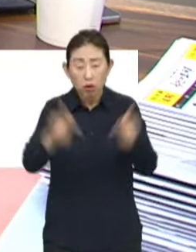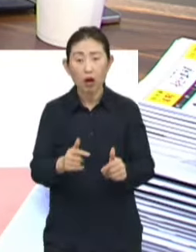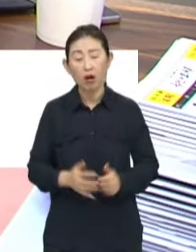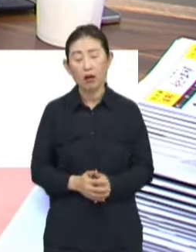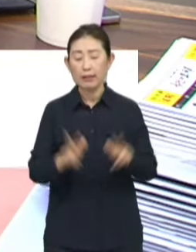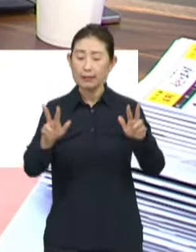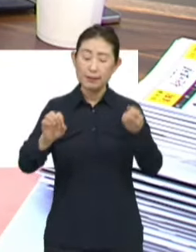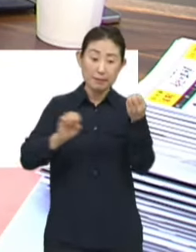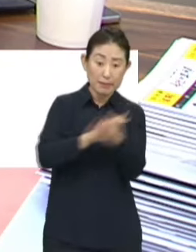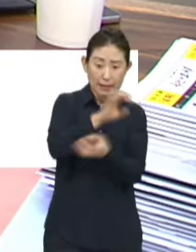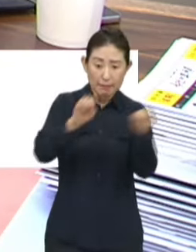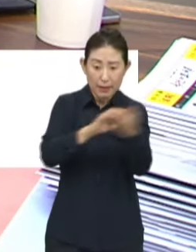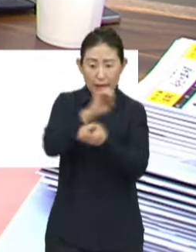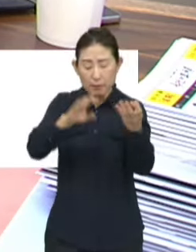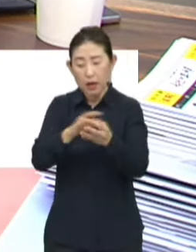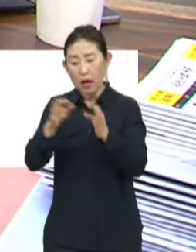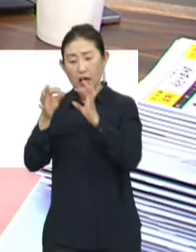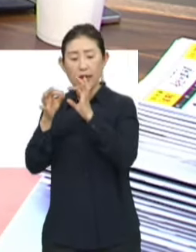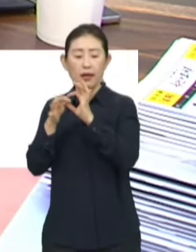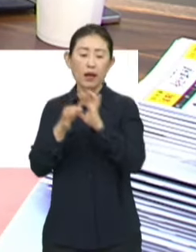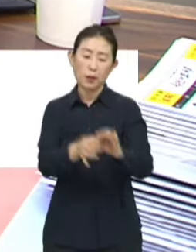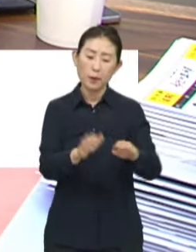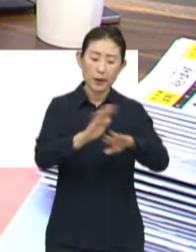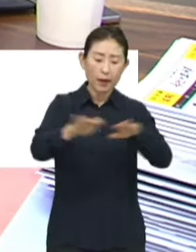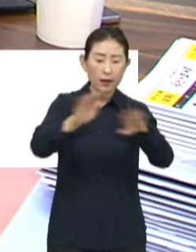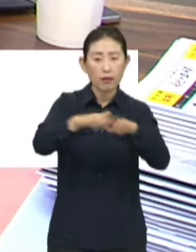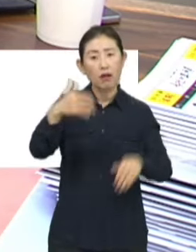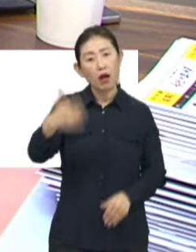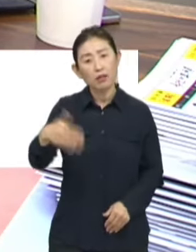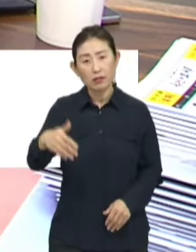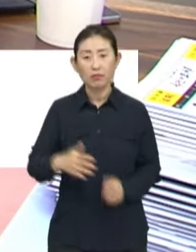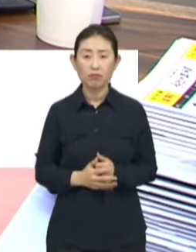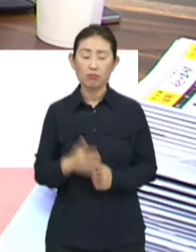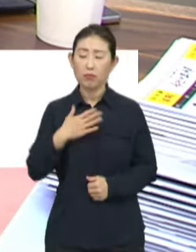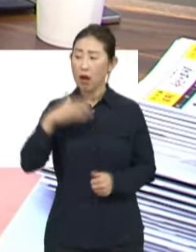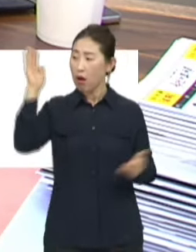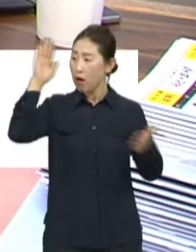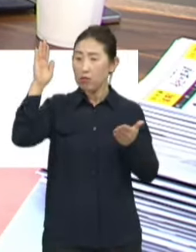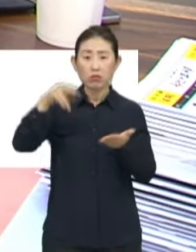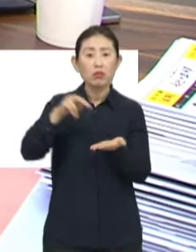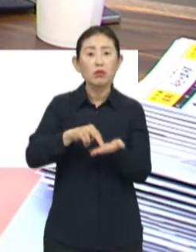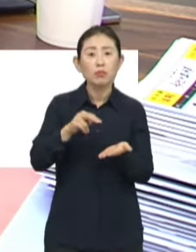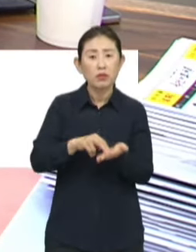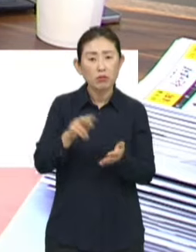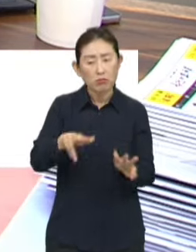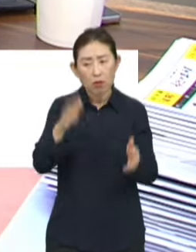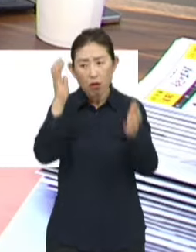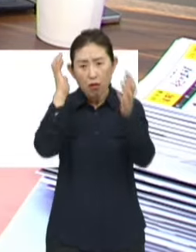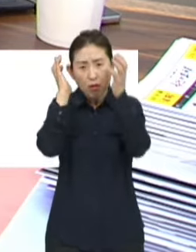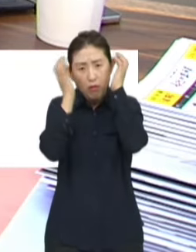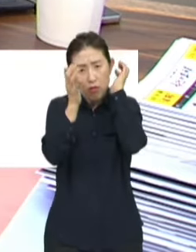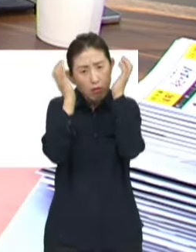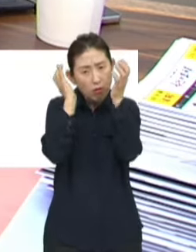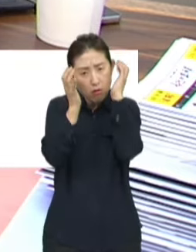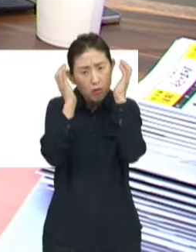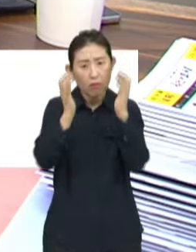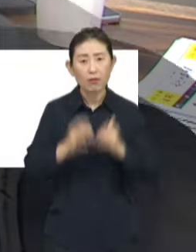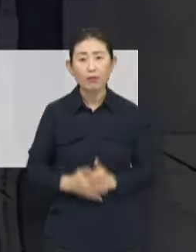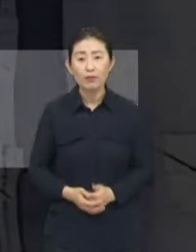매듭지어지지 않는 모습들이 아무래도 저뿐만 아니라 많은 수험생들에게 혼란스러움을 줄 것